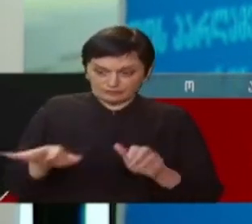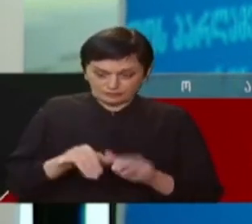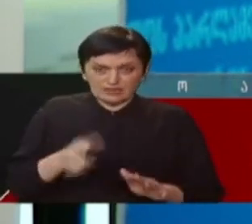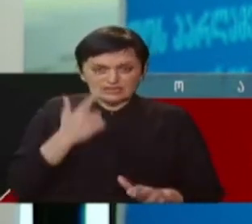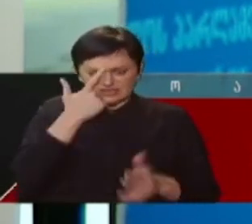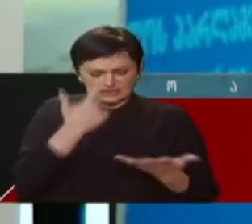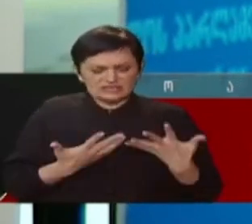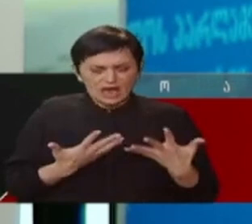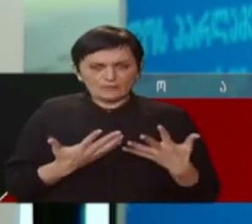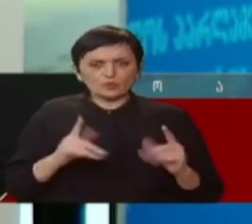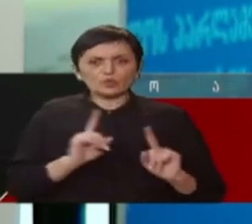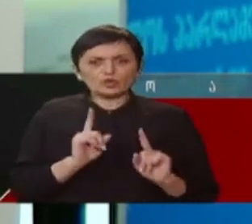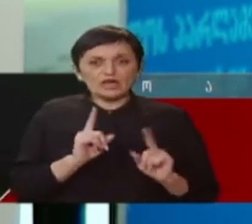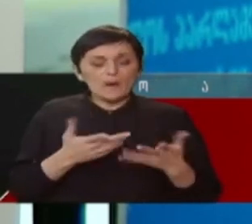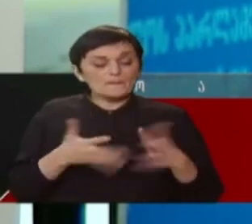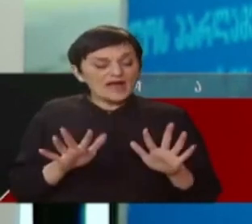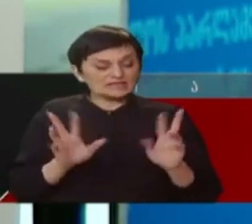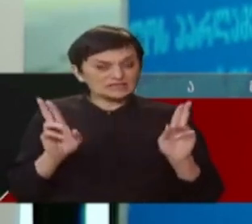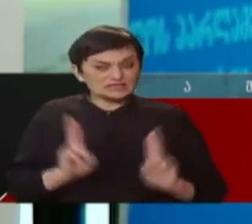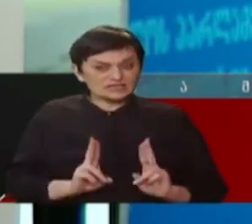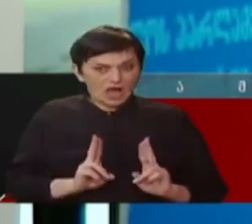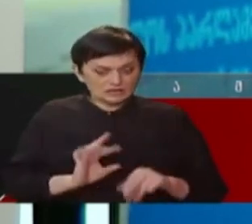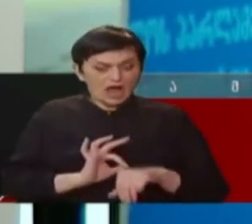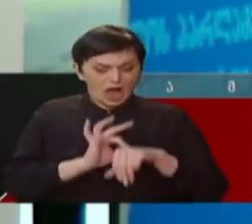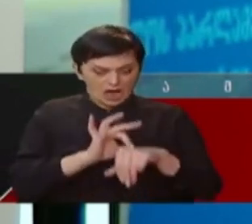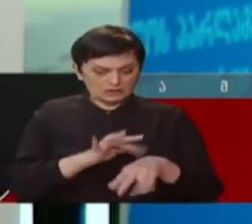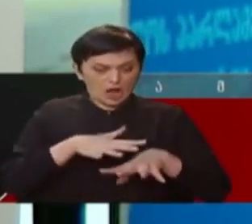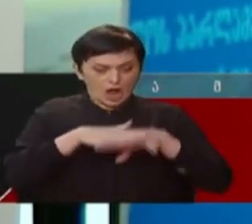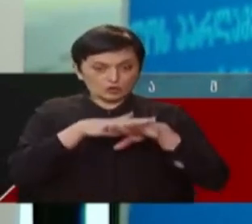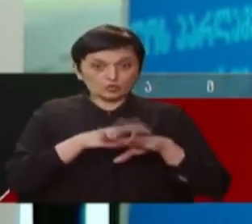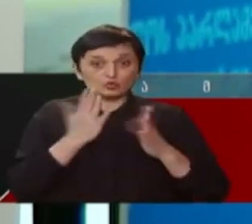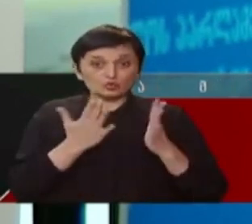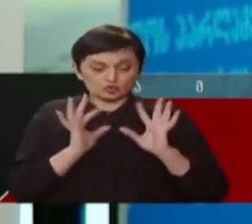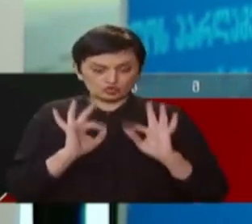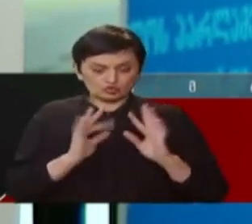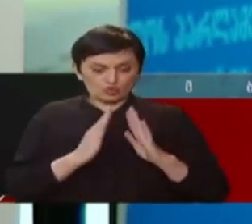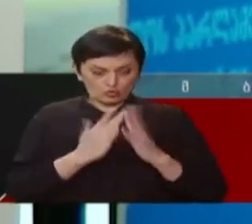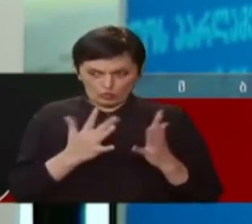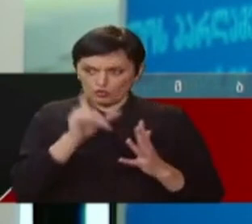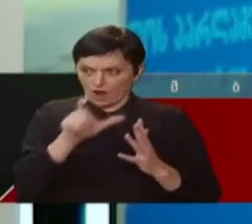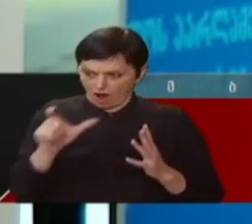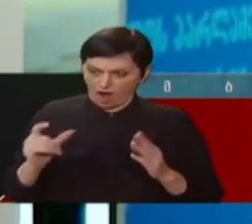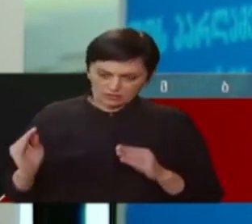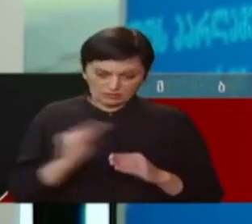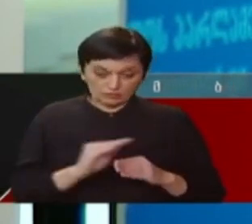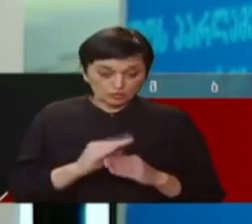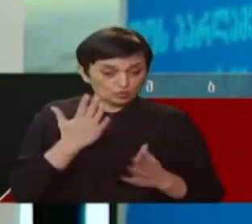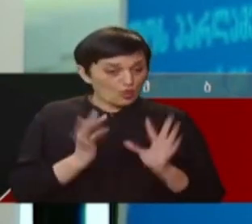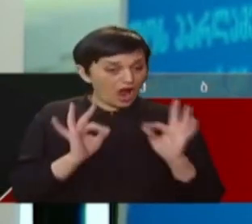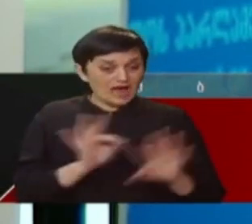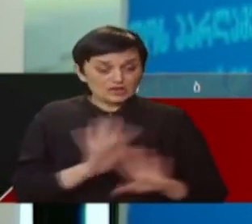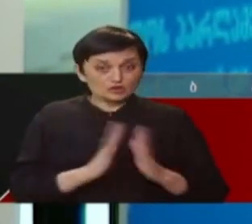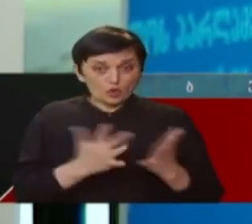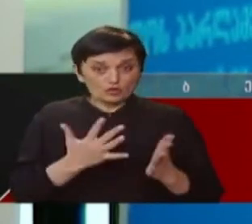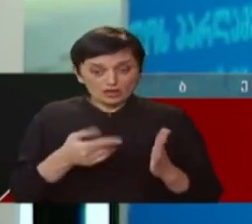აი წარმოიდგინეთ, რა უნდა იყოს უფრო მეტი სტანდარტი იმას, რომ ატარებ აქციას, თუ სწორი მოთხოვნა ამ აქციას ხალხი ემატება, თუ არასწორი მოთხოვნა აკლდება. ბოლოს